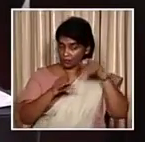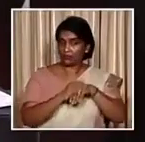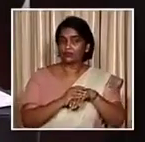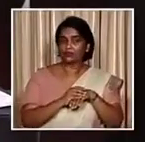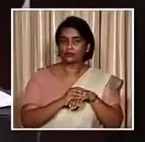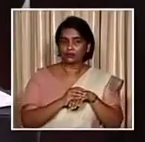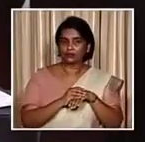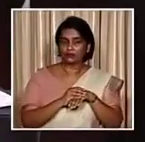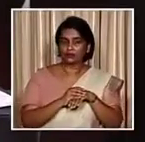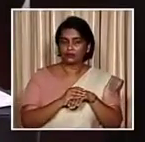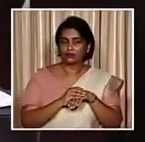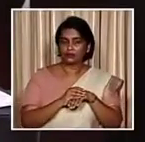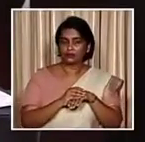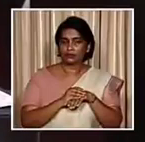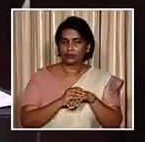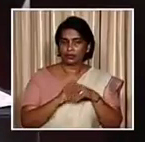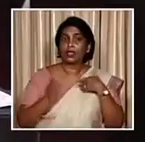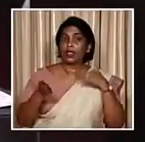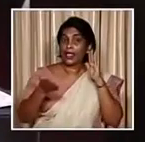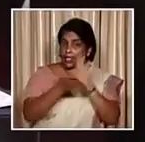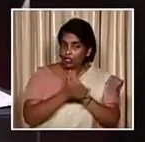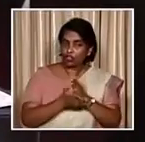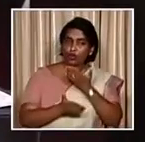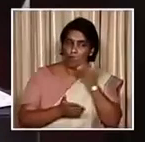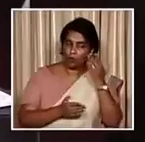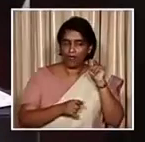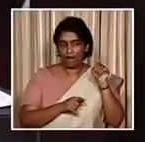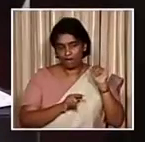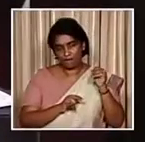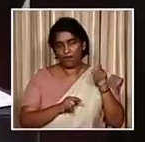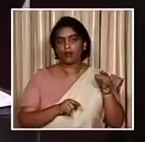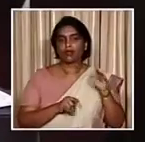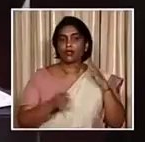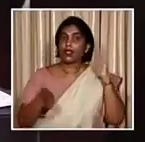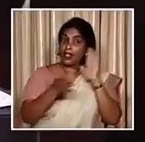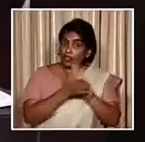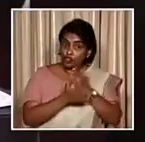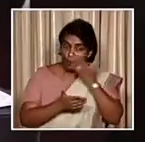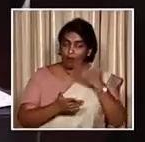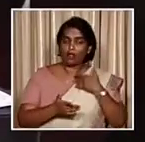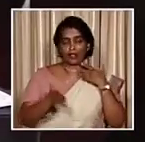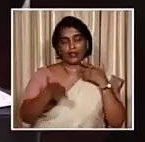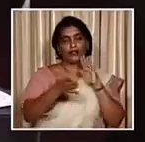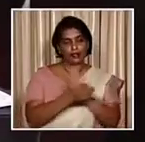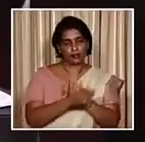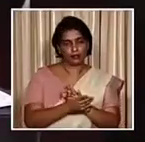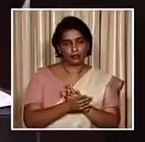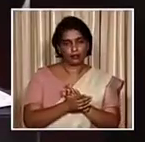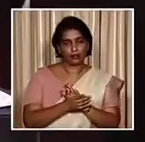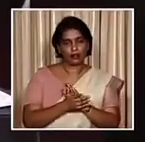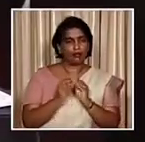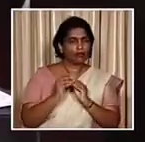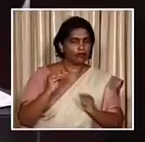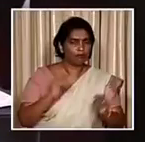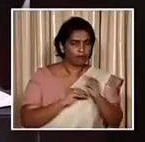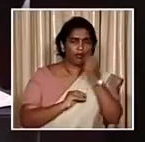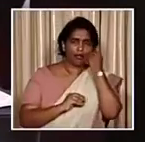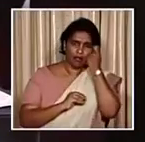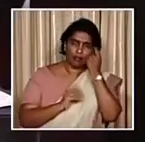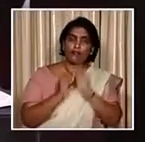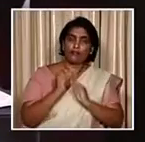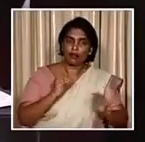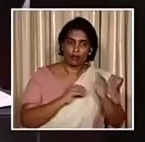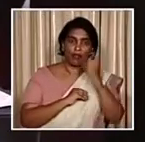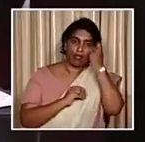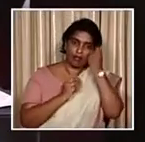අපිට එකතු වෙන්න පුළුවන් තැන් තියෙනවා. ඒ එකතු වෙන්න පුළුවන් තැන්වල අපි එකතු වෙනවා. විකල්ප යෝජනා තියෙන තැන්වල විකල්ප